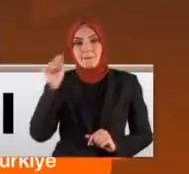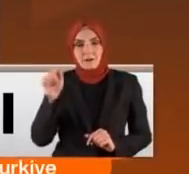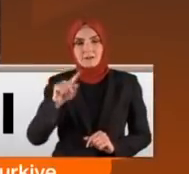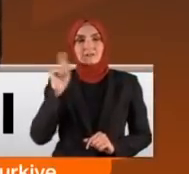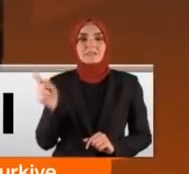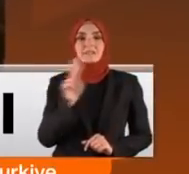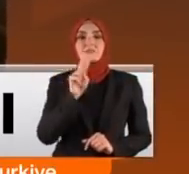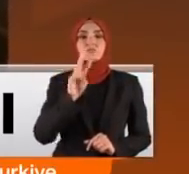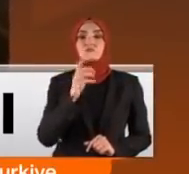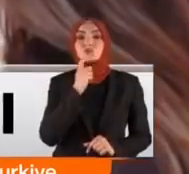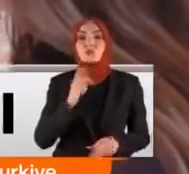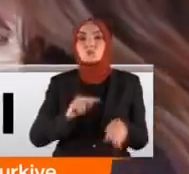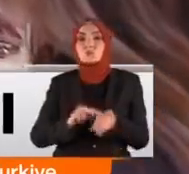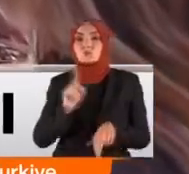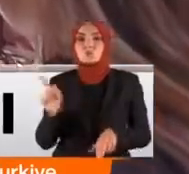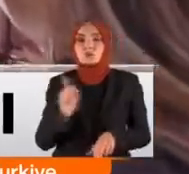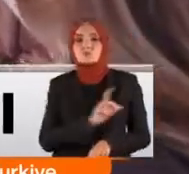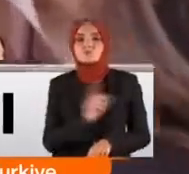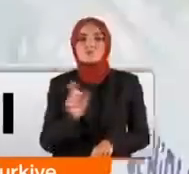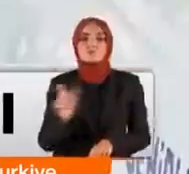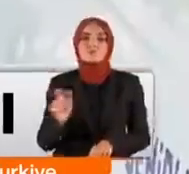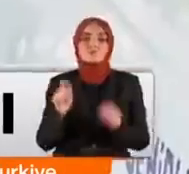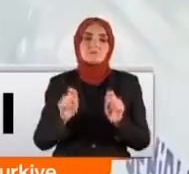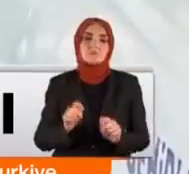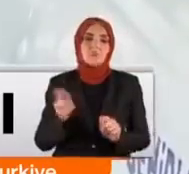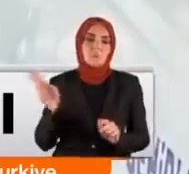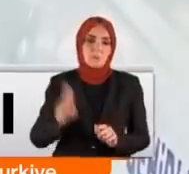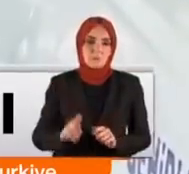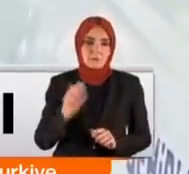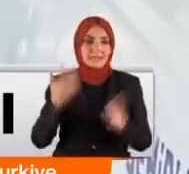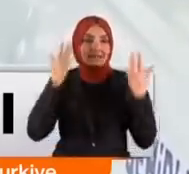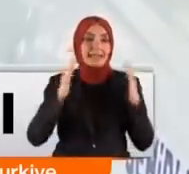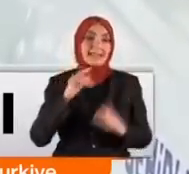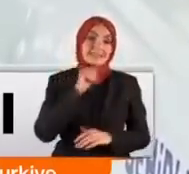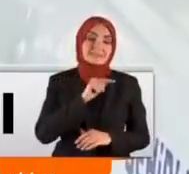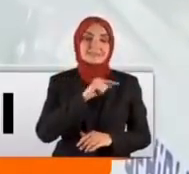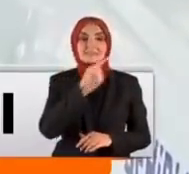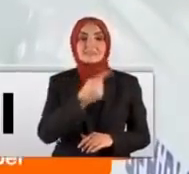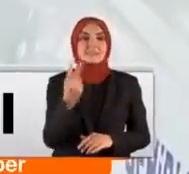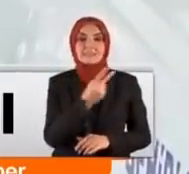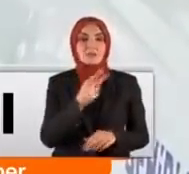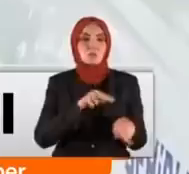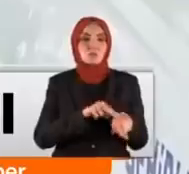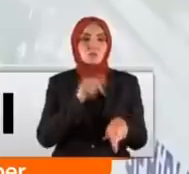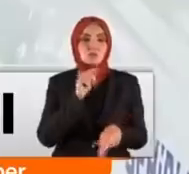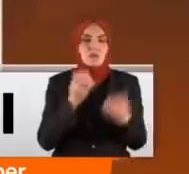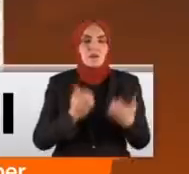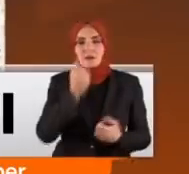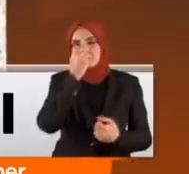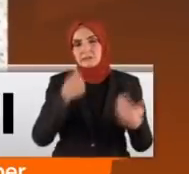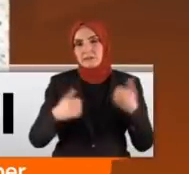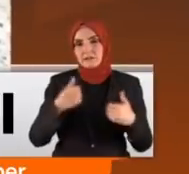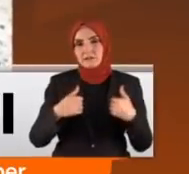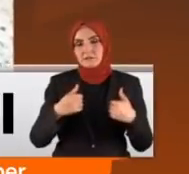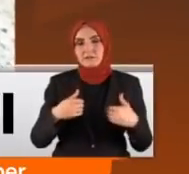Burak Giray'ı vurarak öldürdü. İnsan canı çok ucuz. Gelinin de iki kuzeni ağır yaralıydı. Gecenin ilerleyen saatlerinde bir acı haber